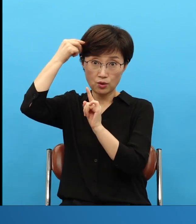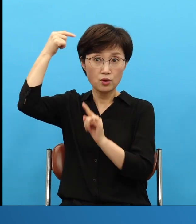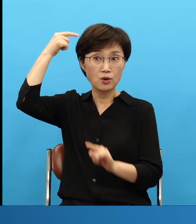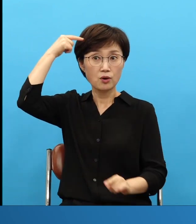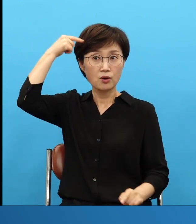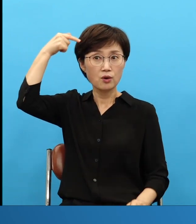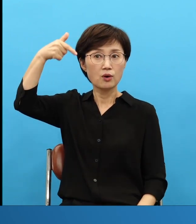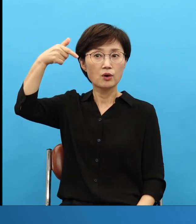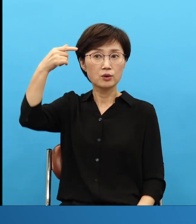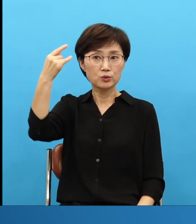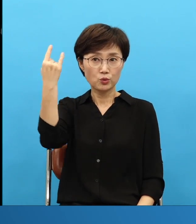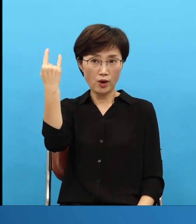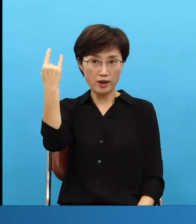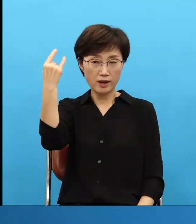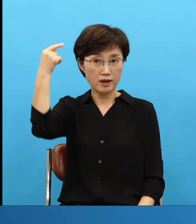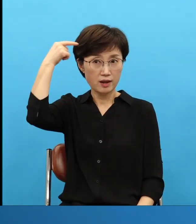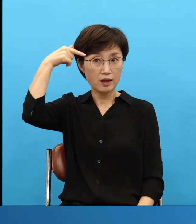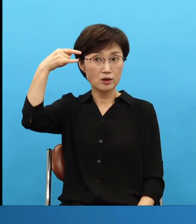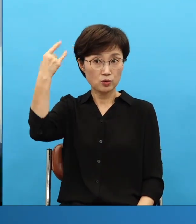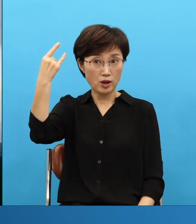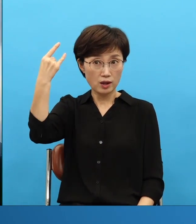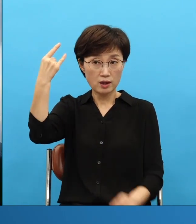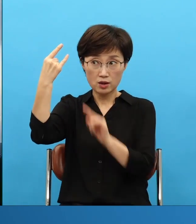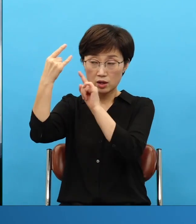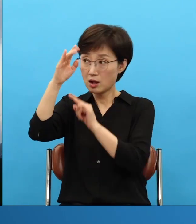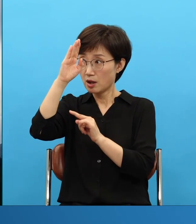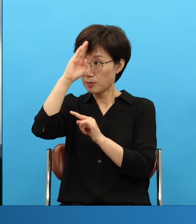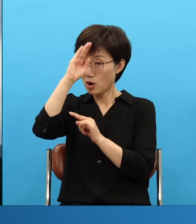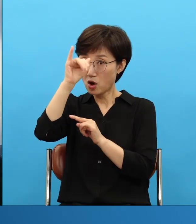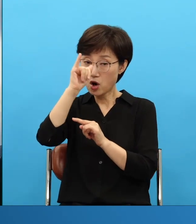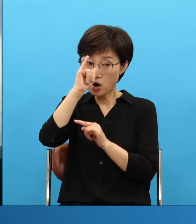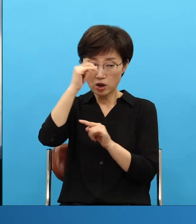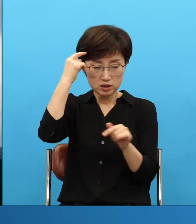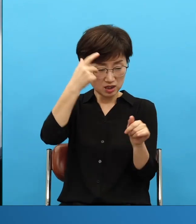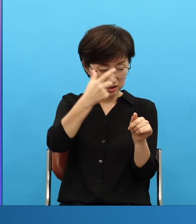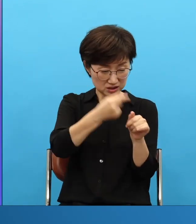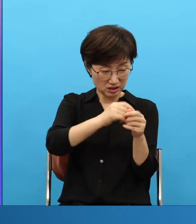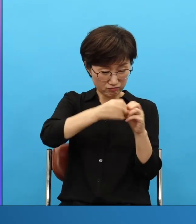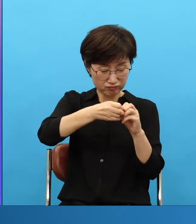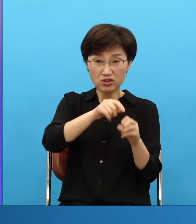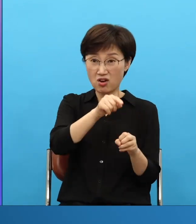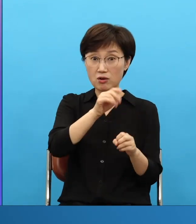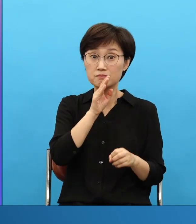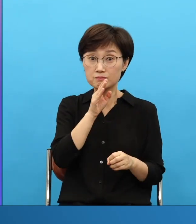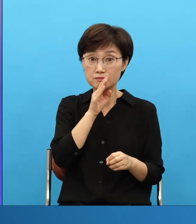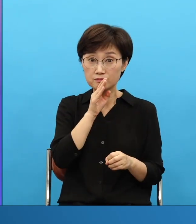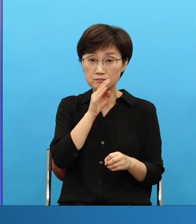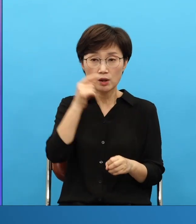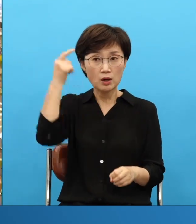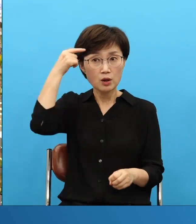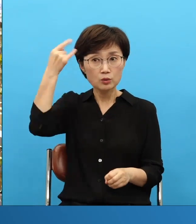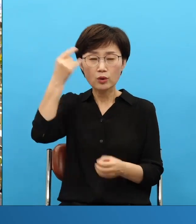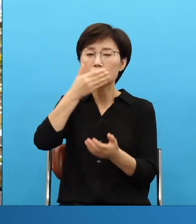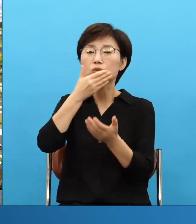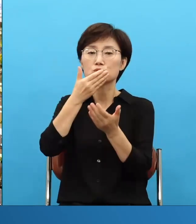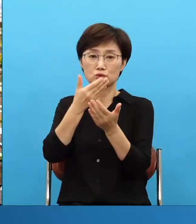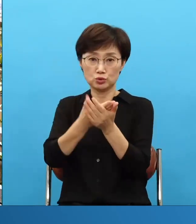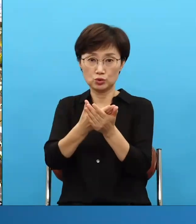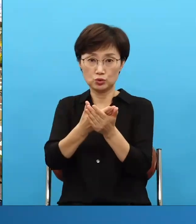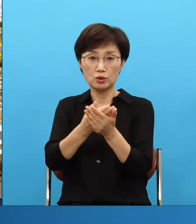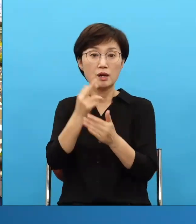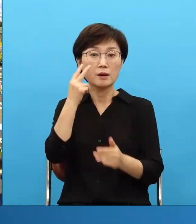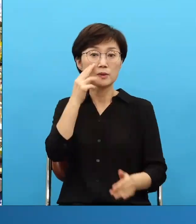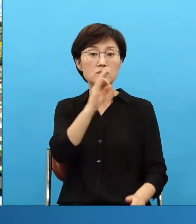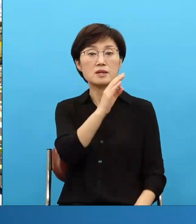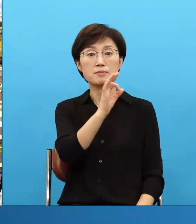바로 뇌입니다. 뇌가 병이 들었다? 잘못된 각인을 얘기하는 겁니다. 그만큼 중요한 우리의 뇌. 샌프란시스코